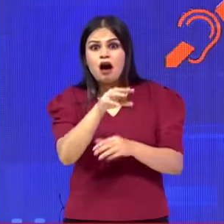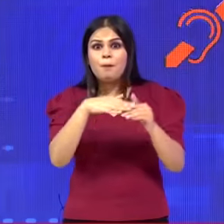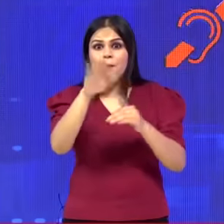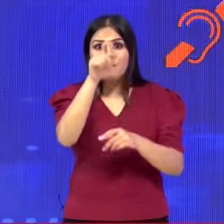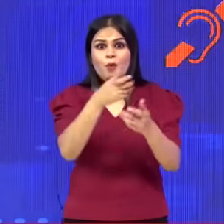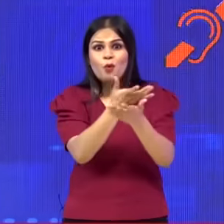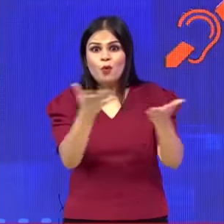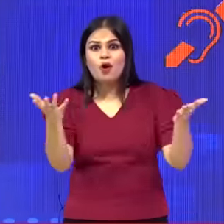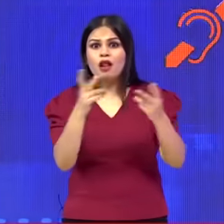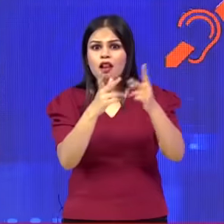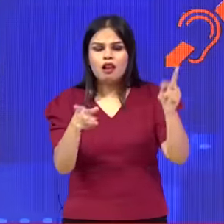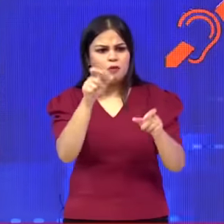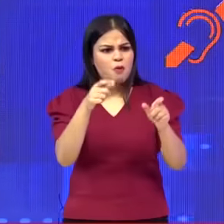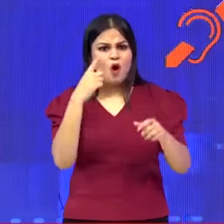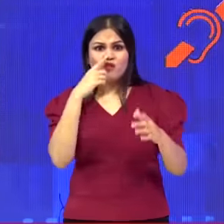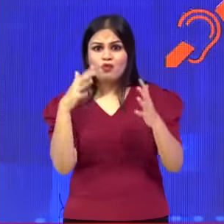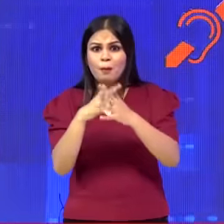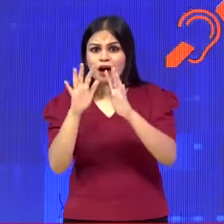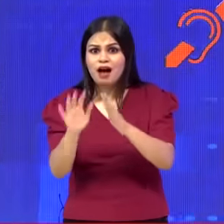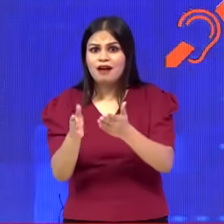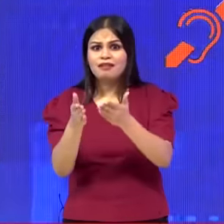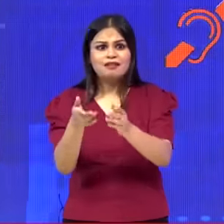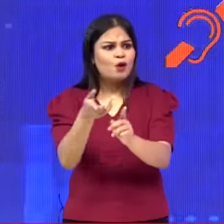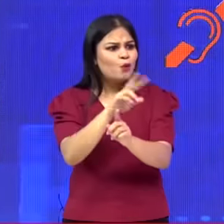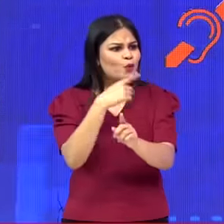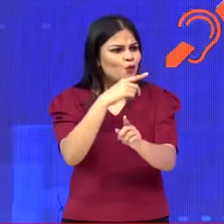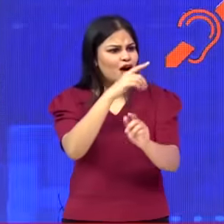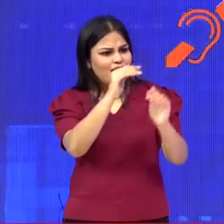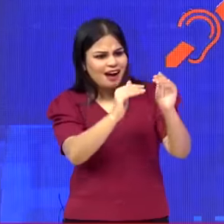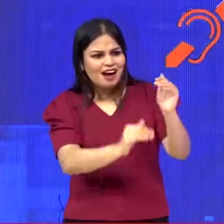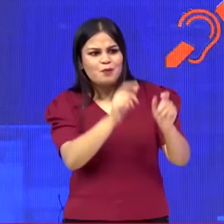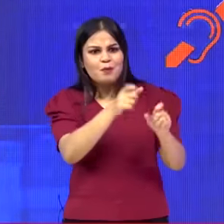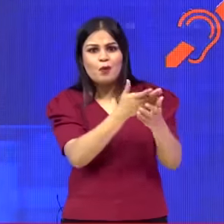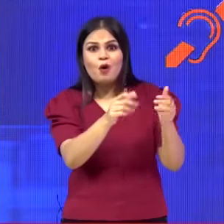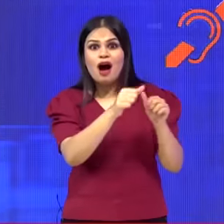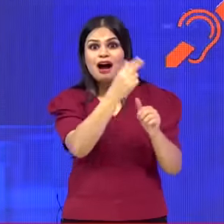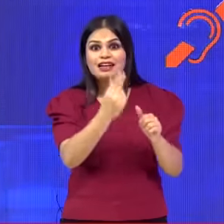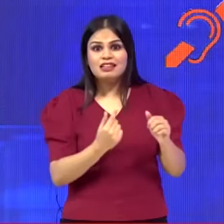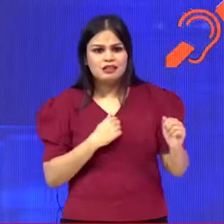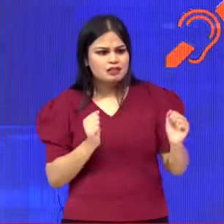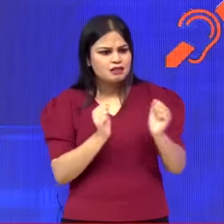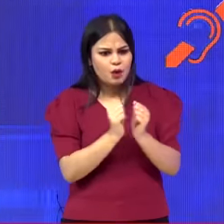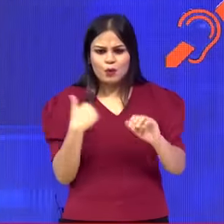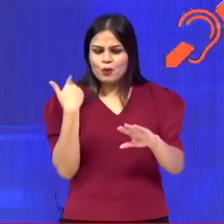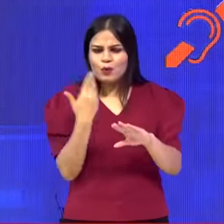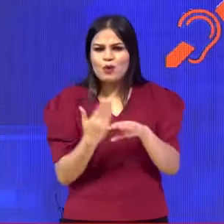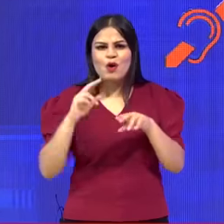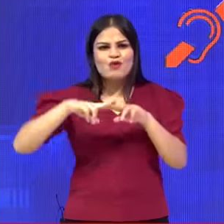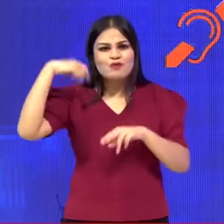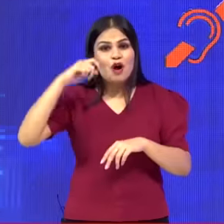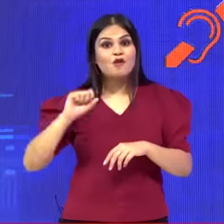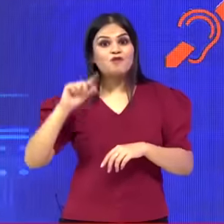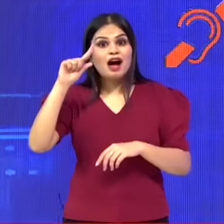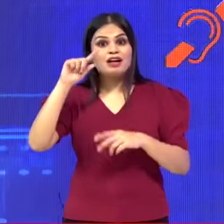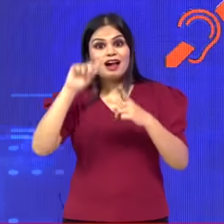यू नो, औरतें, और वो जूनियर आर्टिस्ट जिनके साथ मैंने पीआर किया से काम किया है, यू